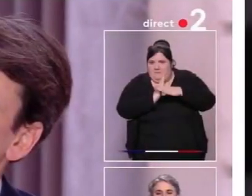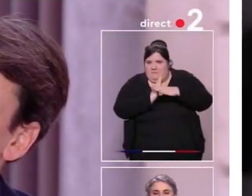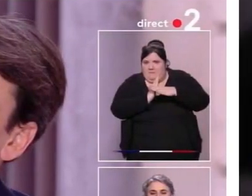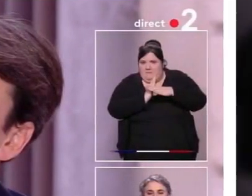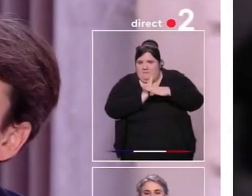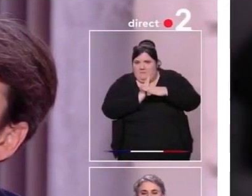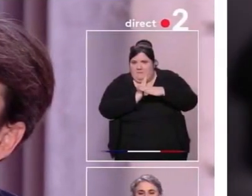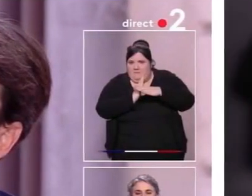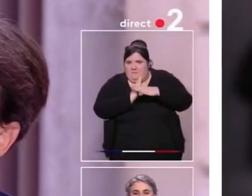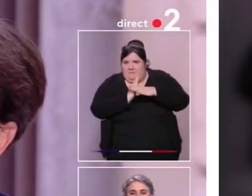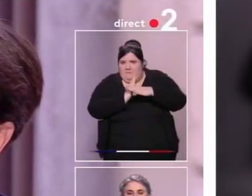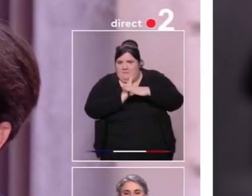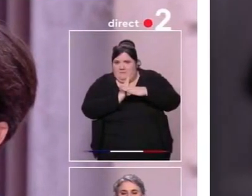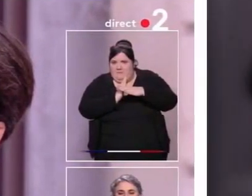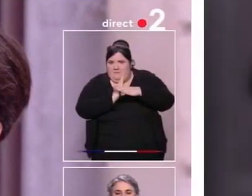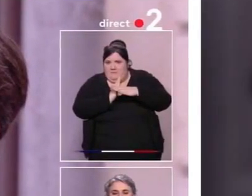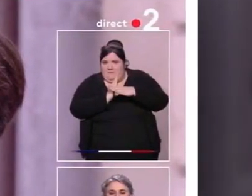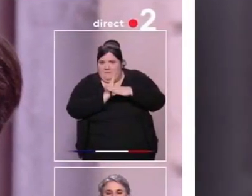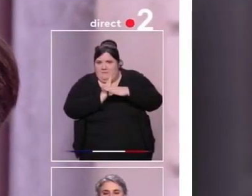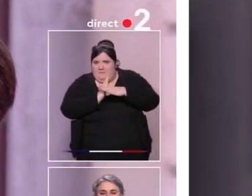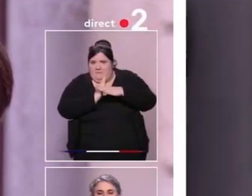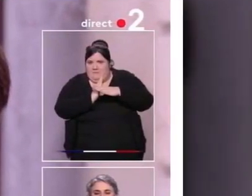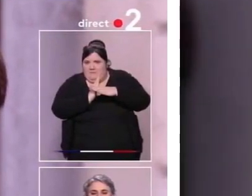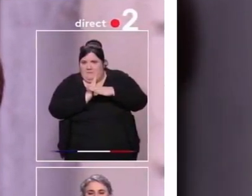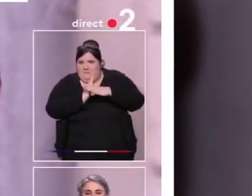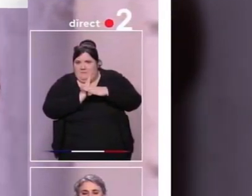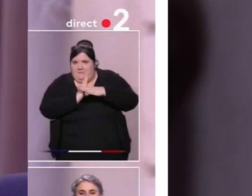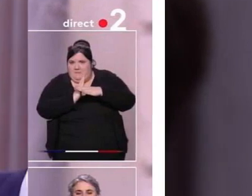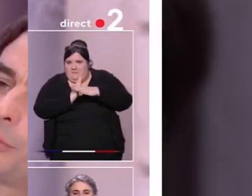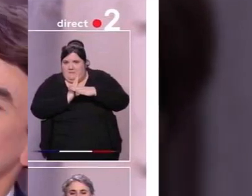Elle est sincère et j'aime bien ça moi, les gens qui ne trichent pas.